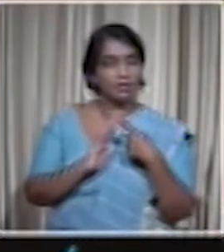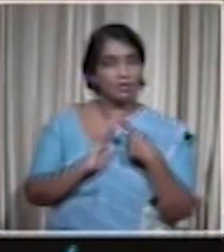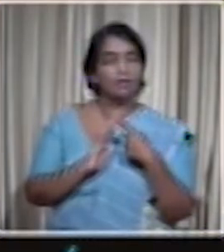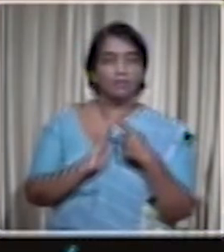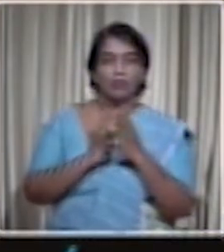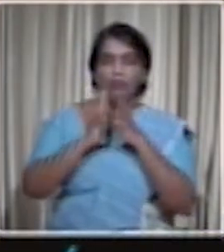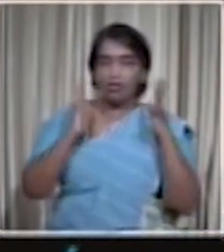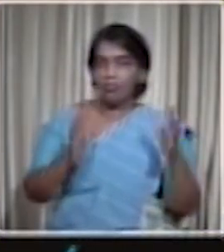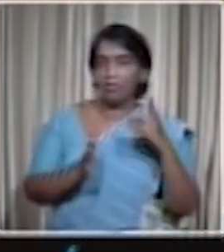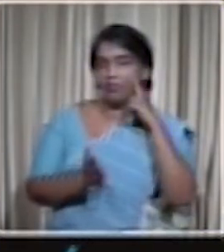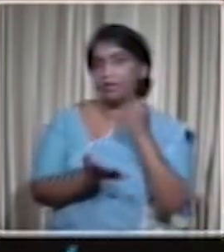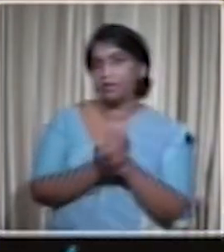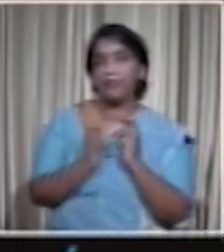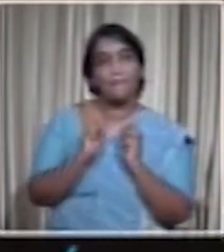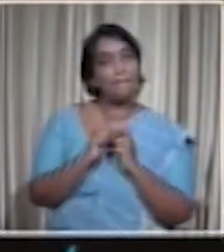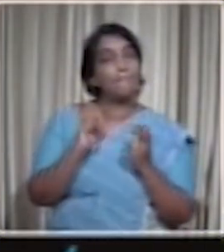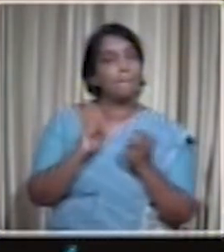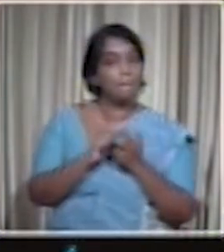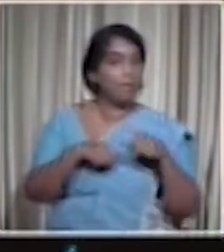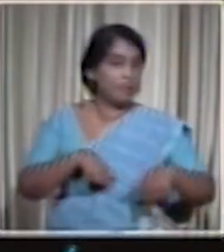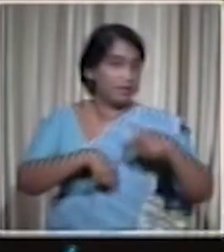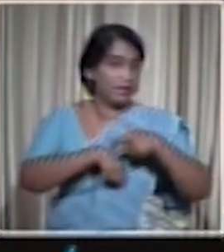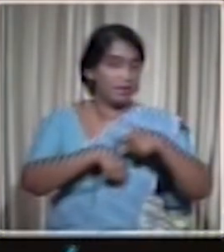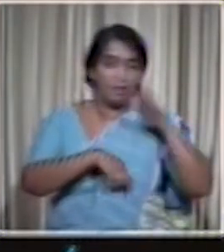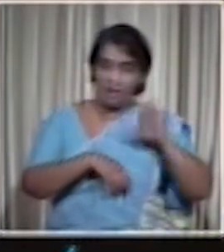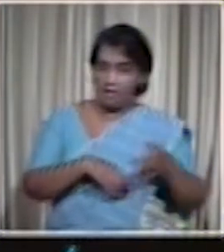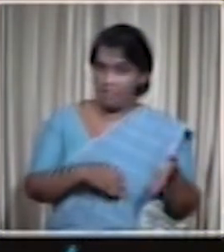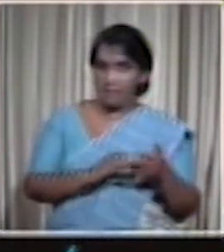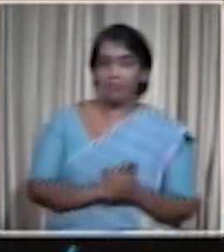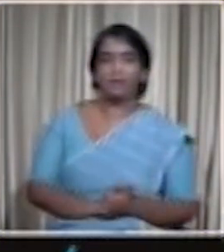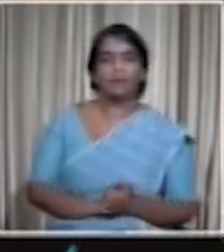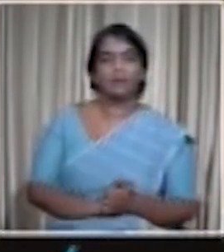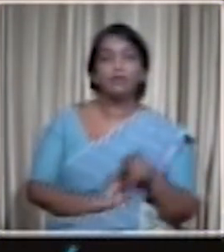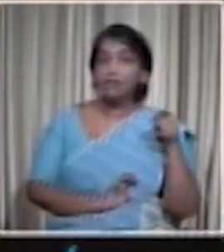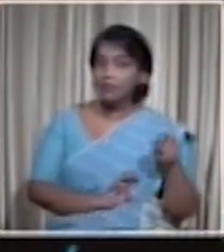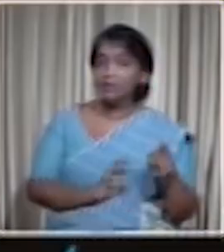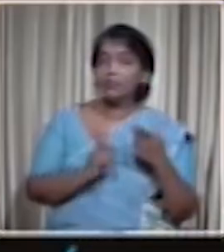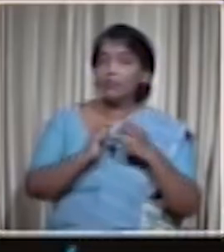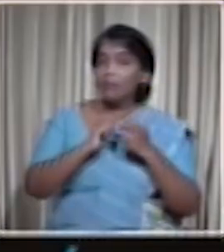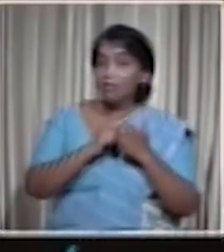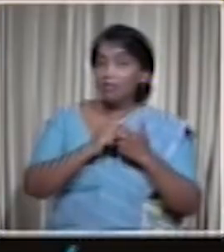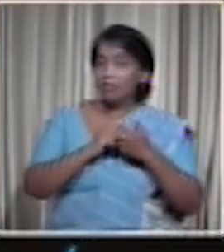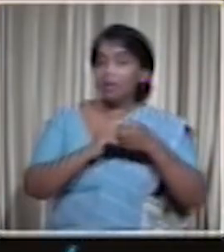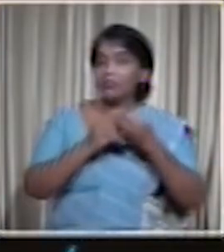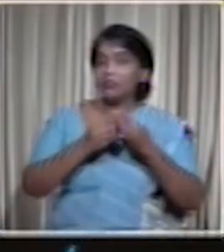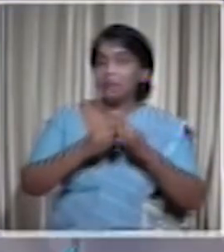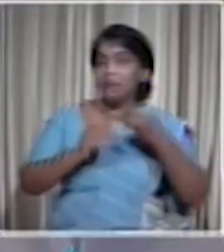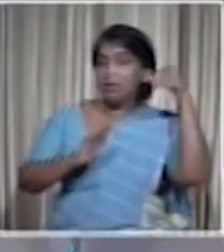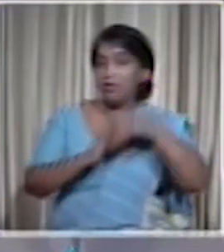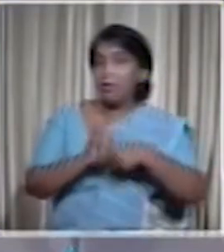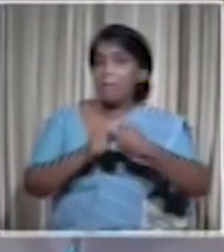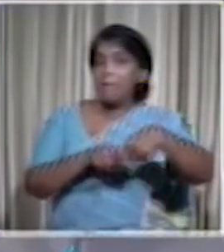ඉතාම බරපතල අර්බුදකාරී තත්ත්වයක මේ වෙනකොට තියෙන්නේ. ඒ තත්ත්වයට ඇද දැමීමේ ප්‍රධාන